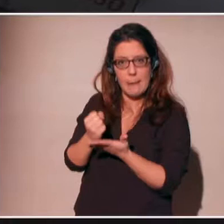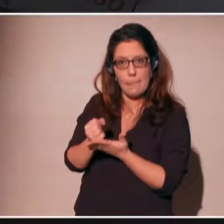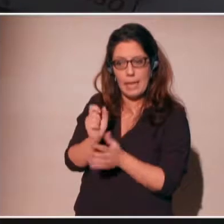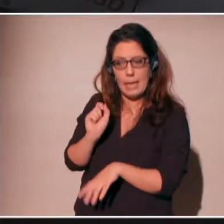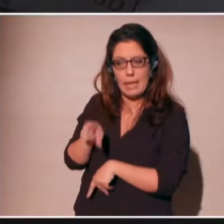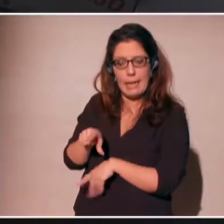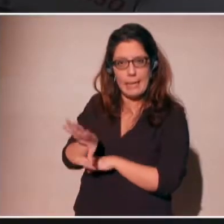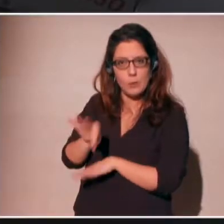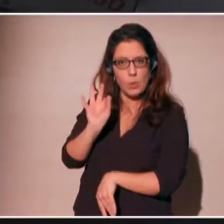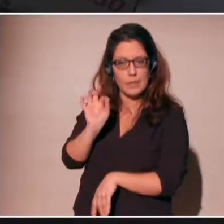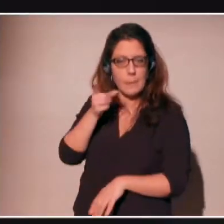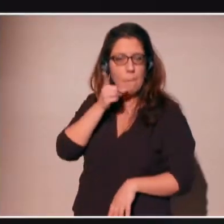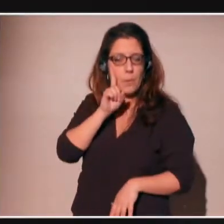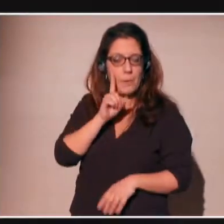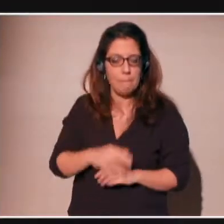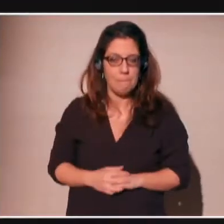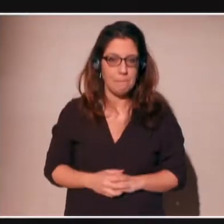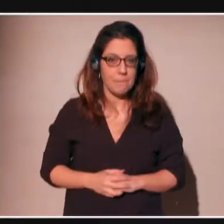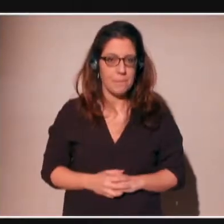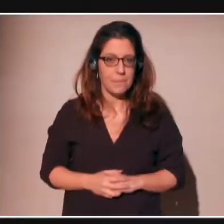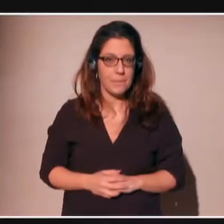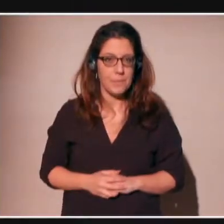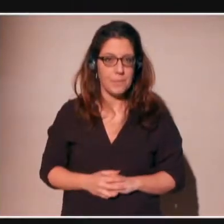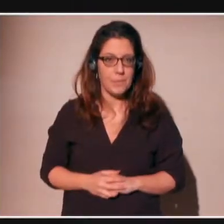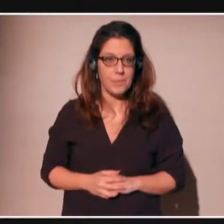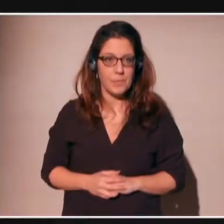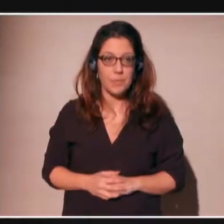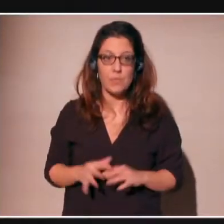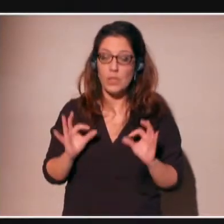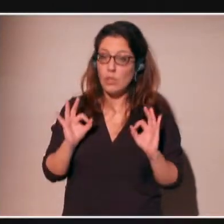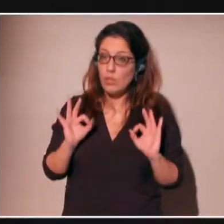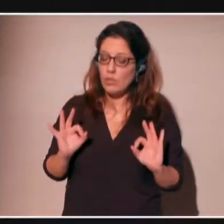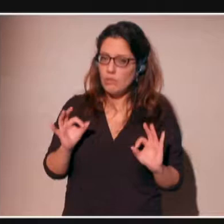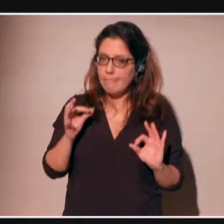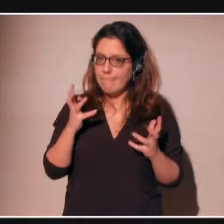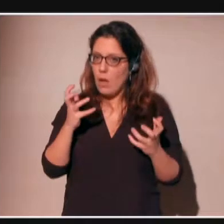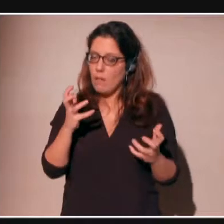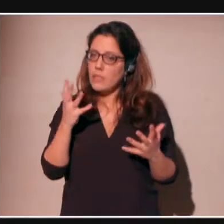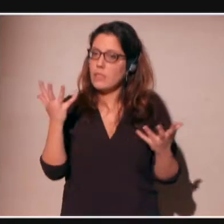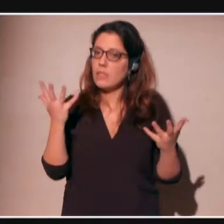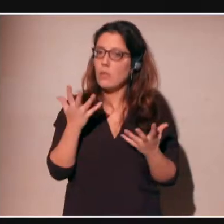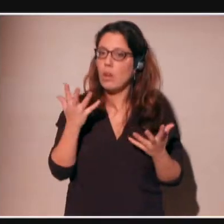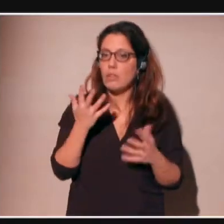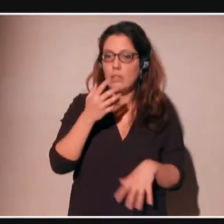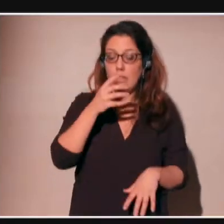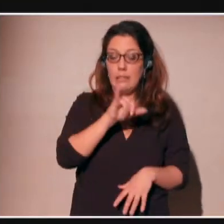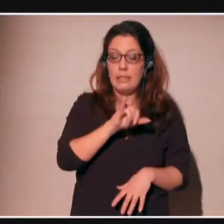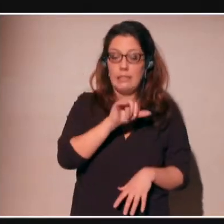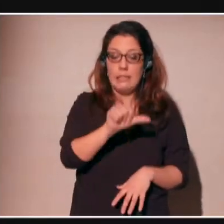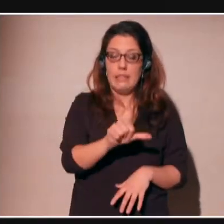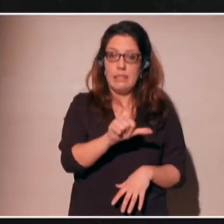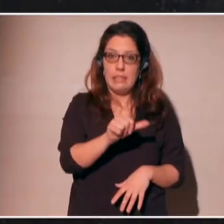constatée cet examen. Eh bien, tout simplement parce que j'ai voulu comparer la performance de l'intelligence artificielle